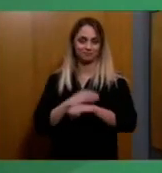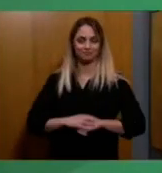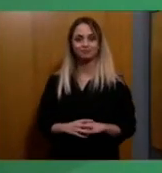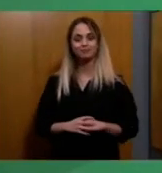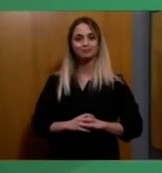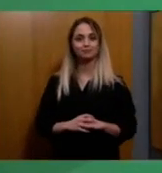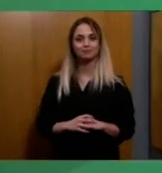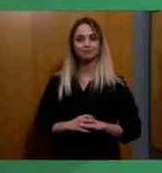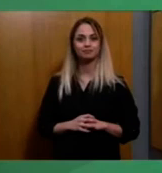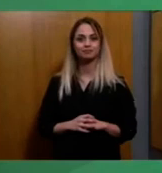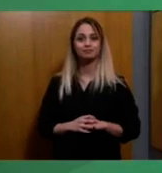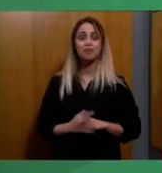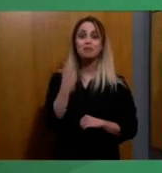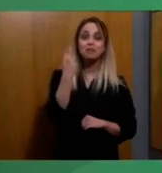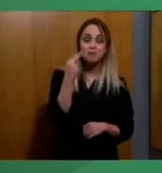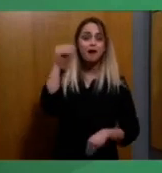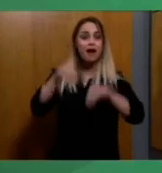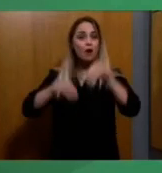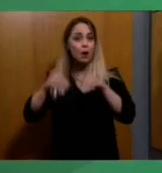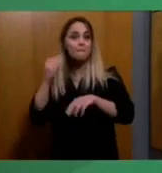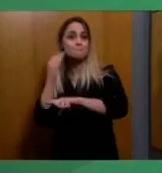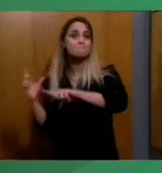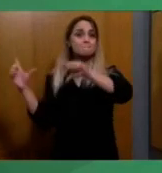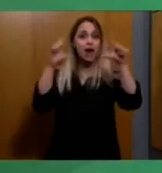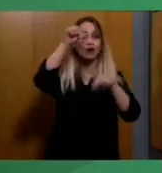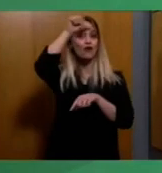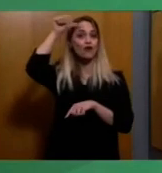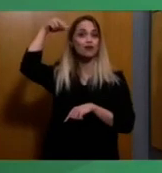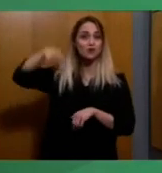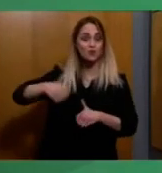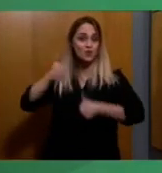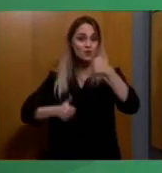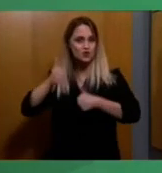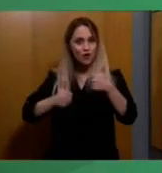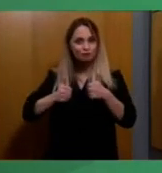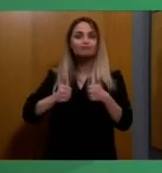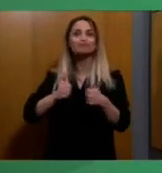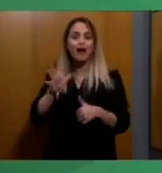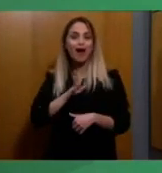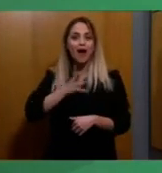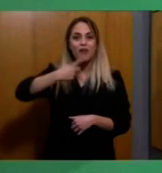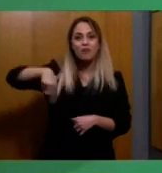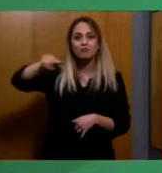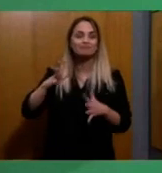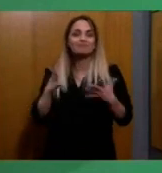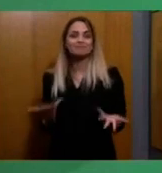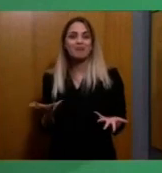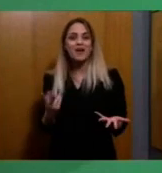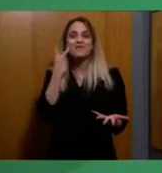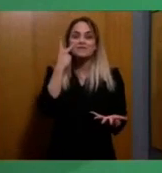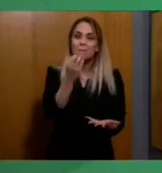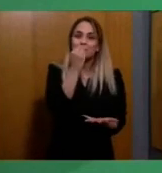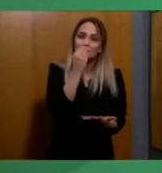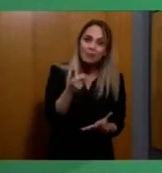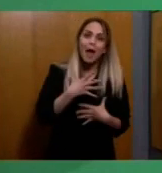Στις διπλές εκλογές Μαΐου και Ιουνίου οι πολίτες σφράγισαν τη νέα αυτή